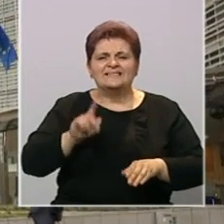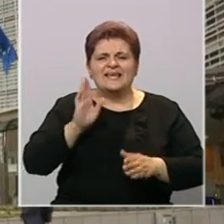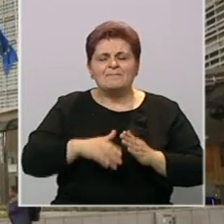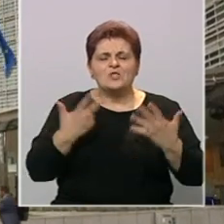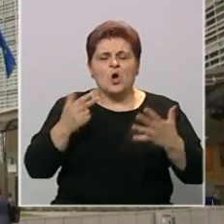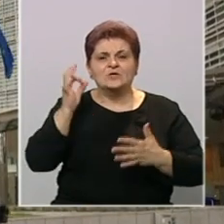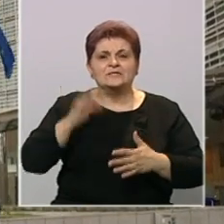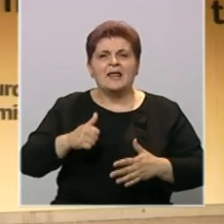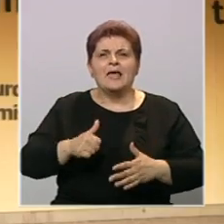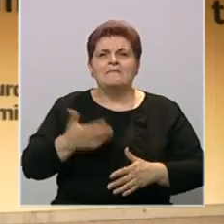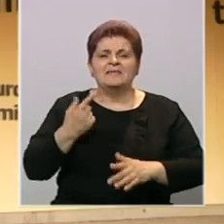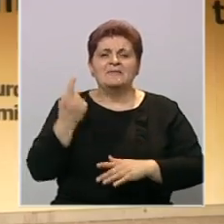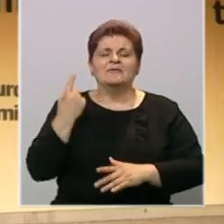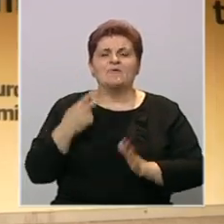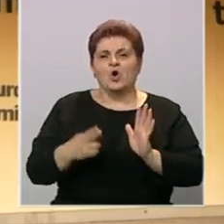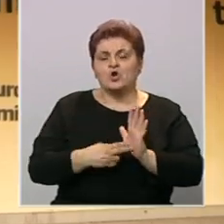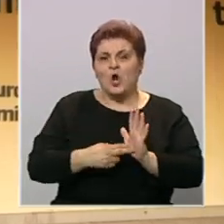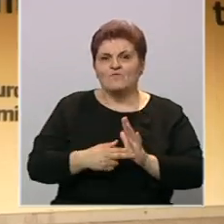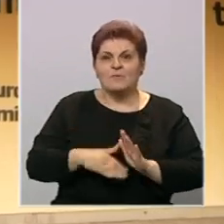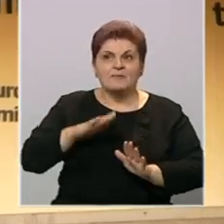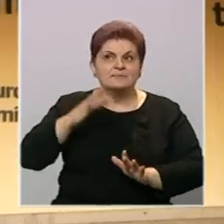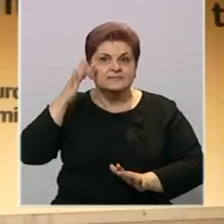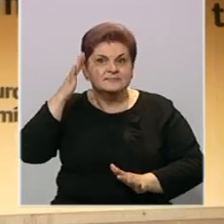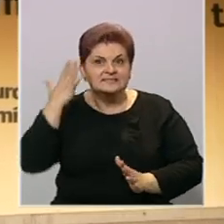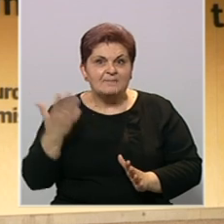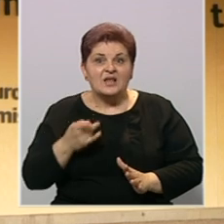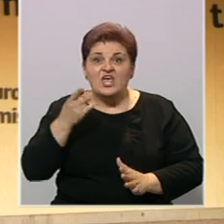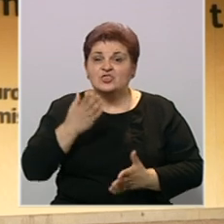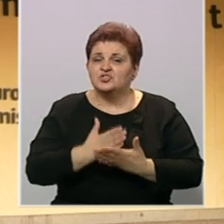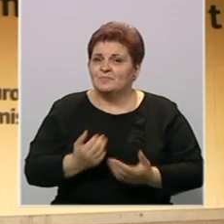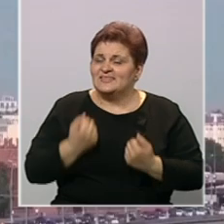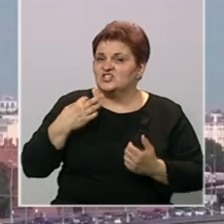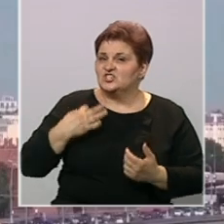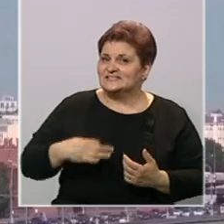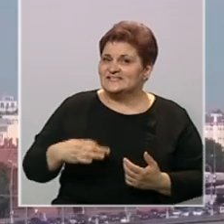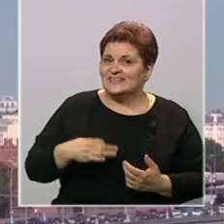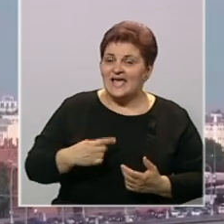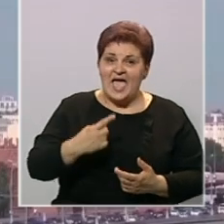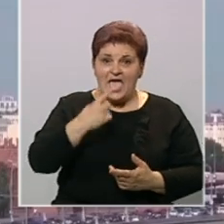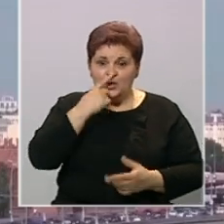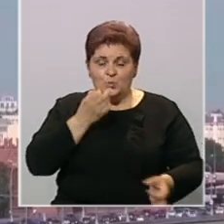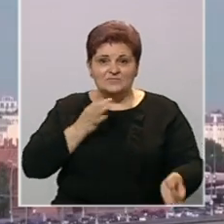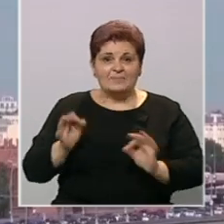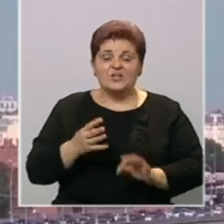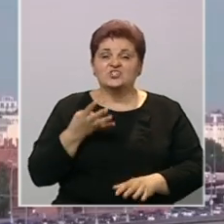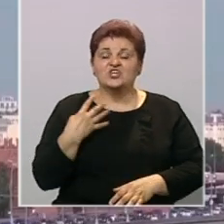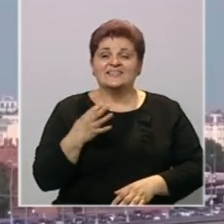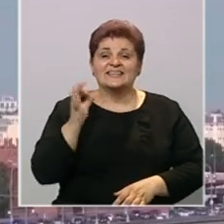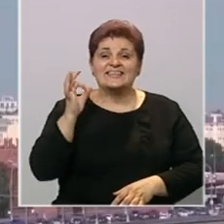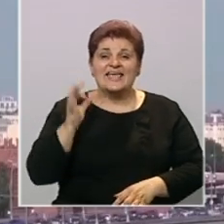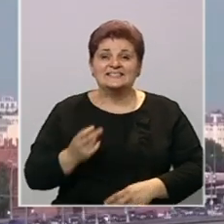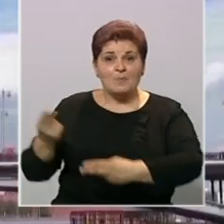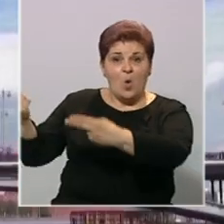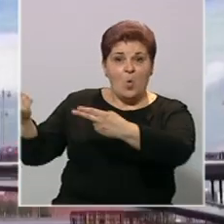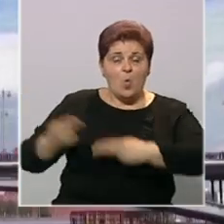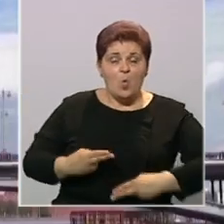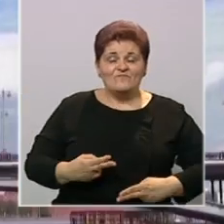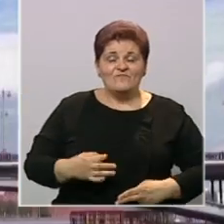80% prije 1. novembra, ali raste zabrinutost da će to biti težak zadatak jer Rusija obezbjeđuje 40% uvezenog